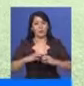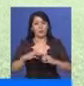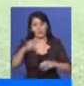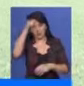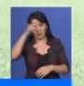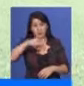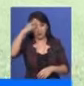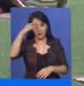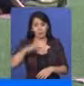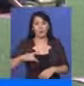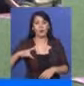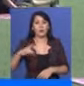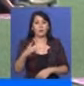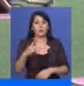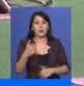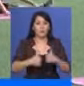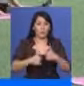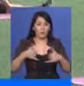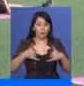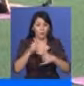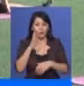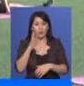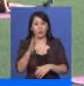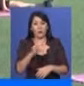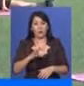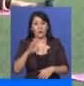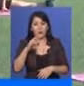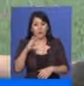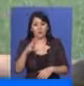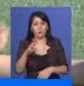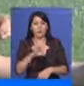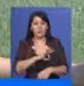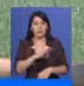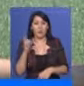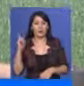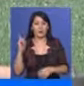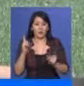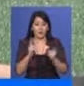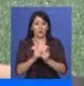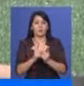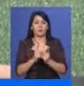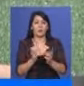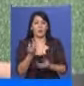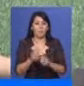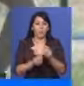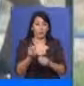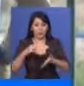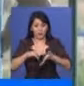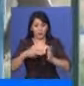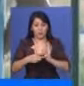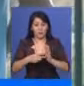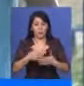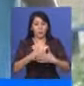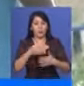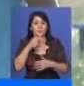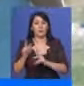соңында Қазақстан Республикасы кубіне қатыспақшы. Қазан айында Суперлигада медаль үшін ойнайды. Кездесулер жоспарын жарыс ұйымдастырушылары жуық арада